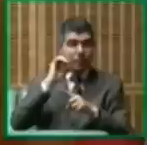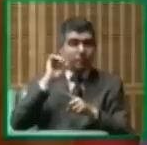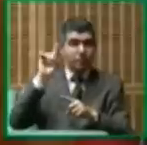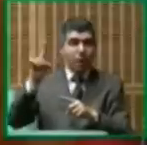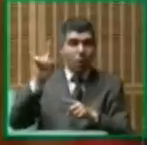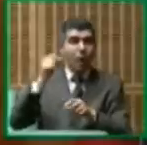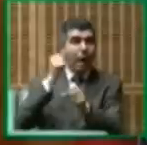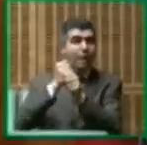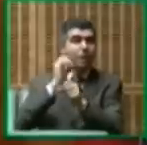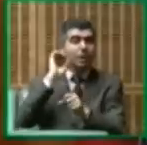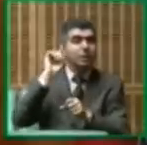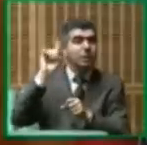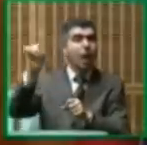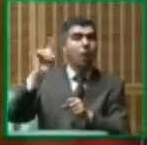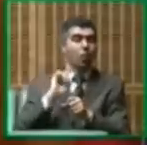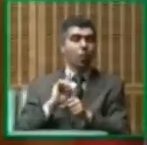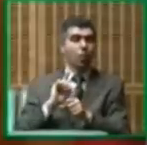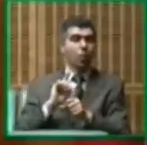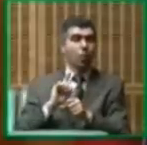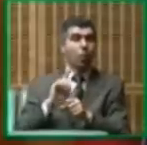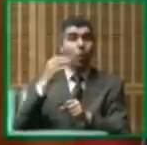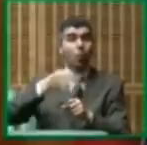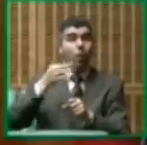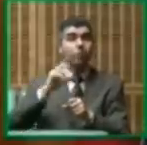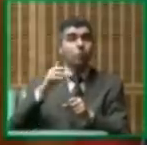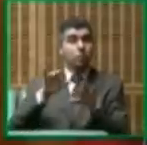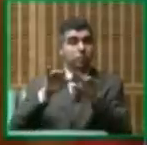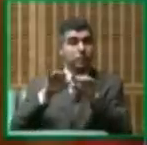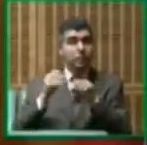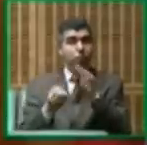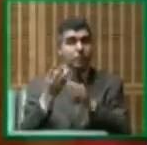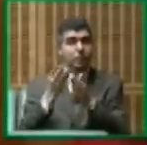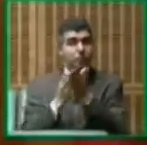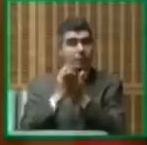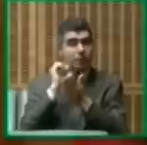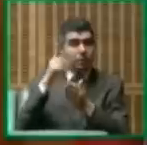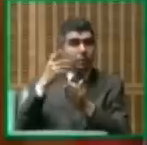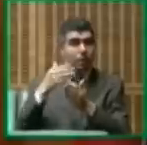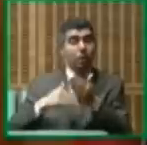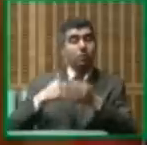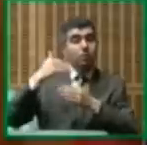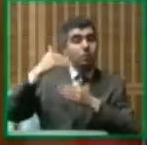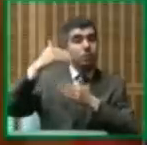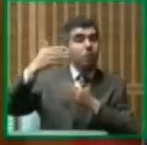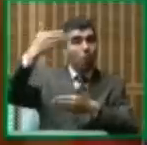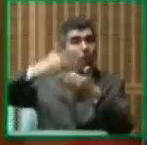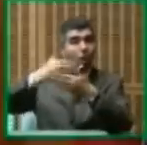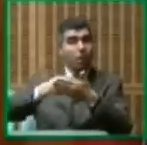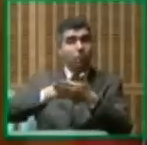الاستغلال. الآن كاين ترتيبات. من الأمور المهمة على مستوى التكنولوجي كاين اليوم تقليص آجال نشر النتائج، حيث